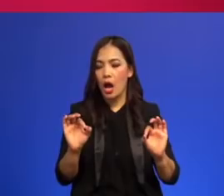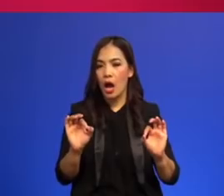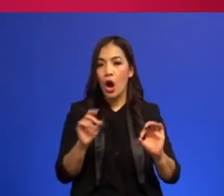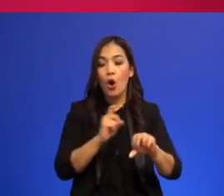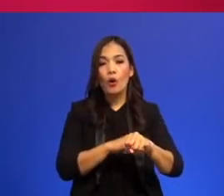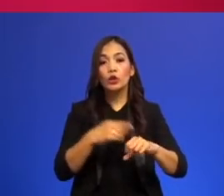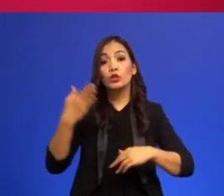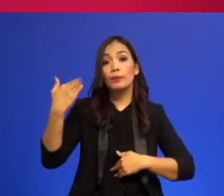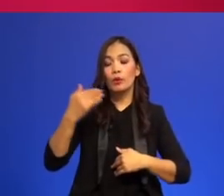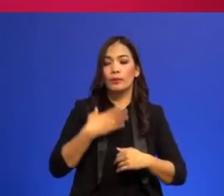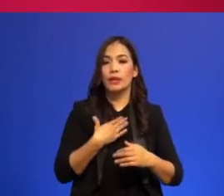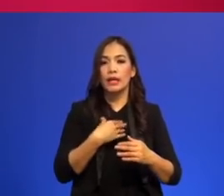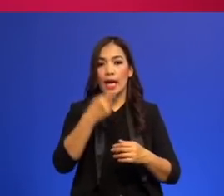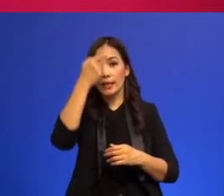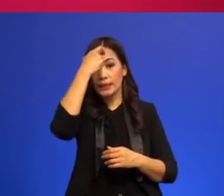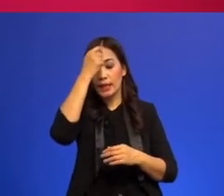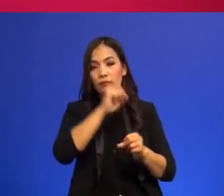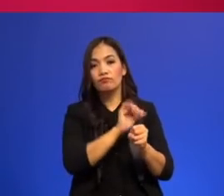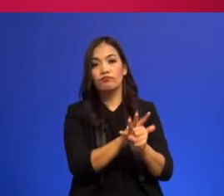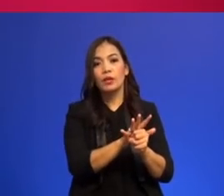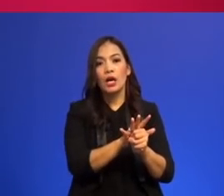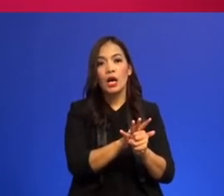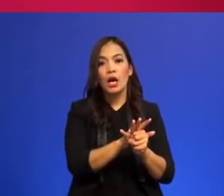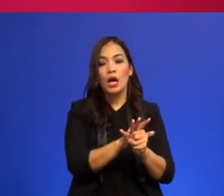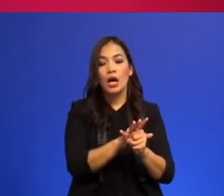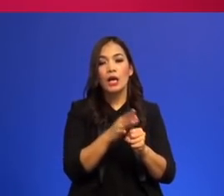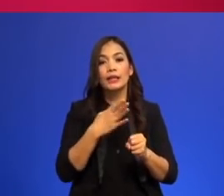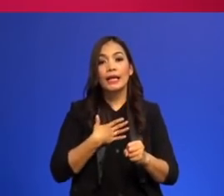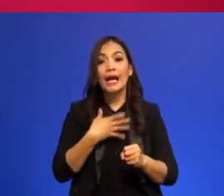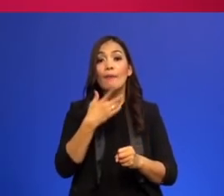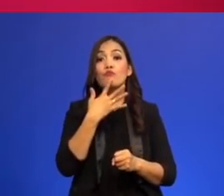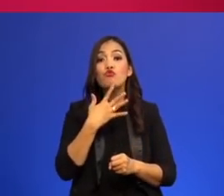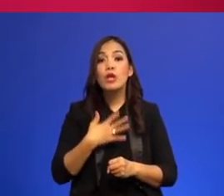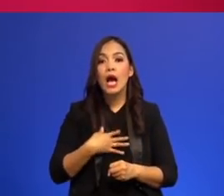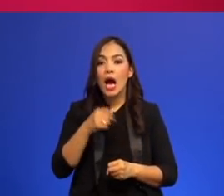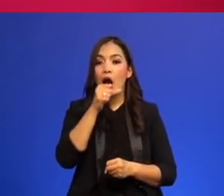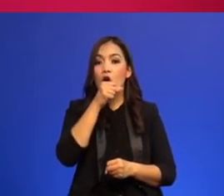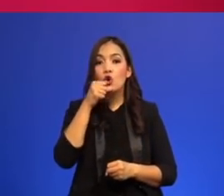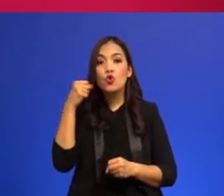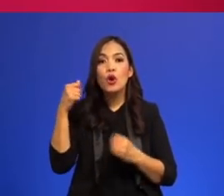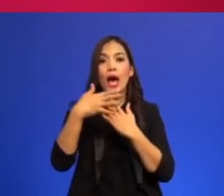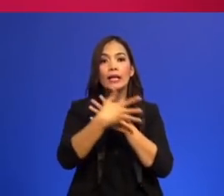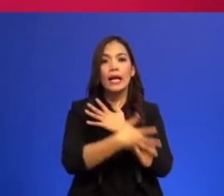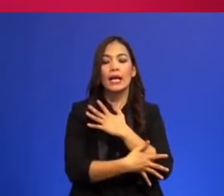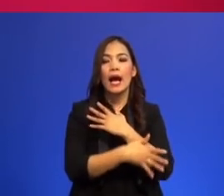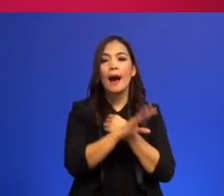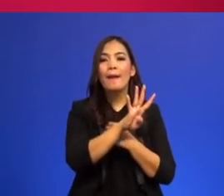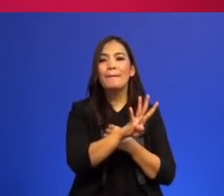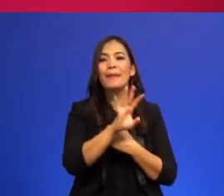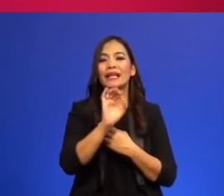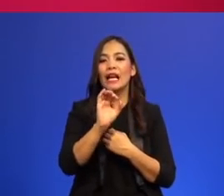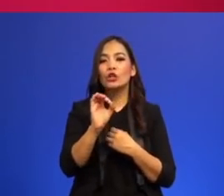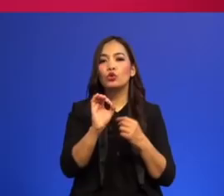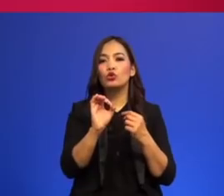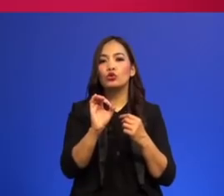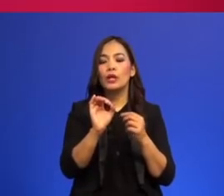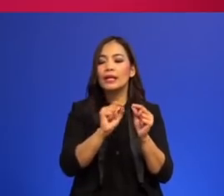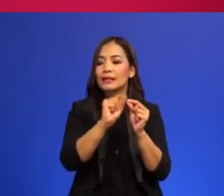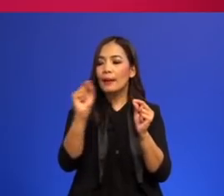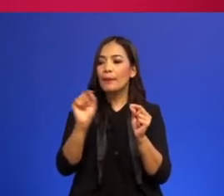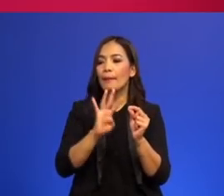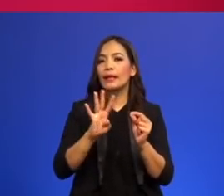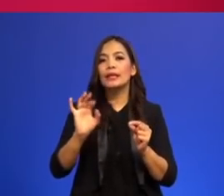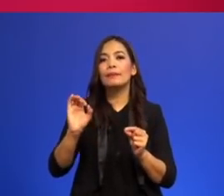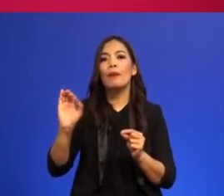Waktu saya COVID, saya sempat gula darahnya 460, hampir 500. Karena obat, Pak. Sejak itu turun